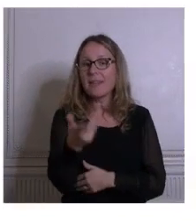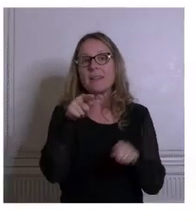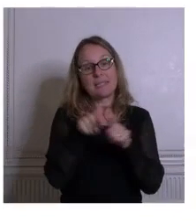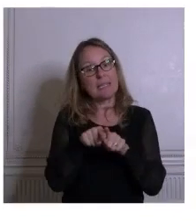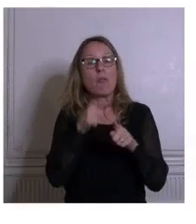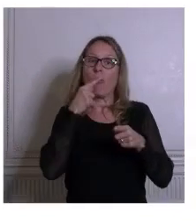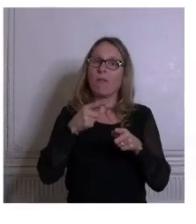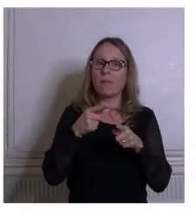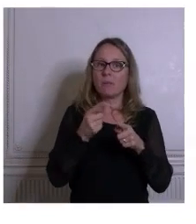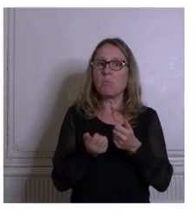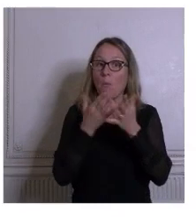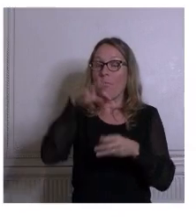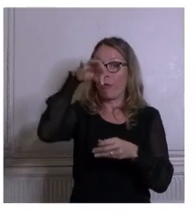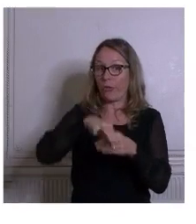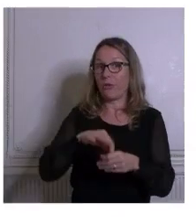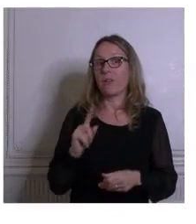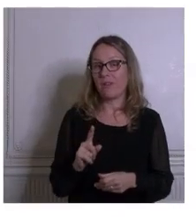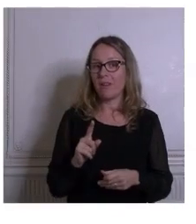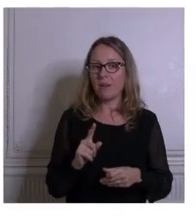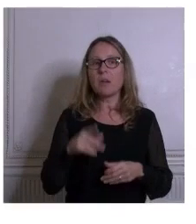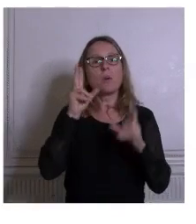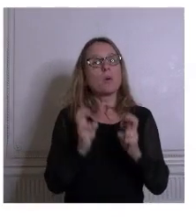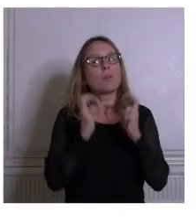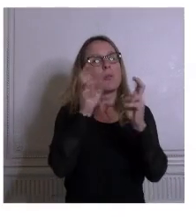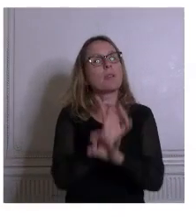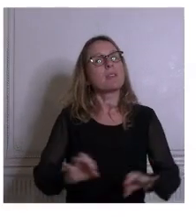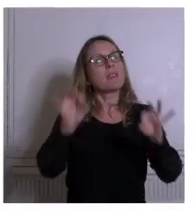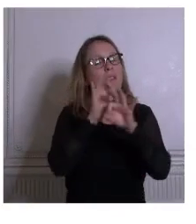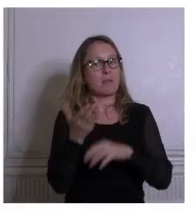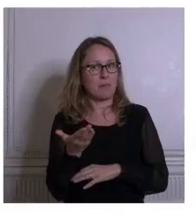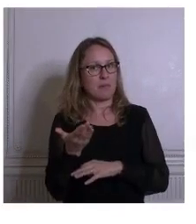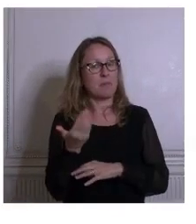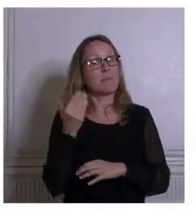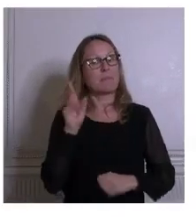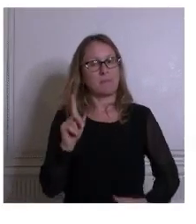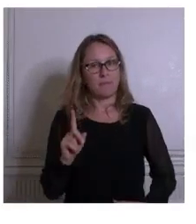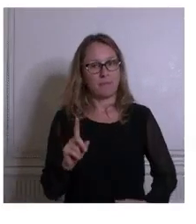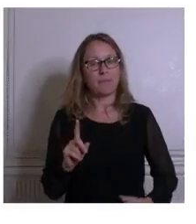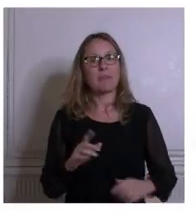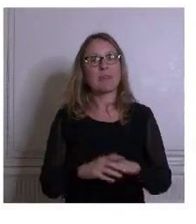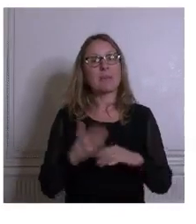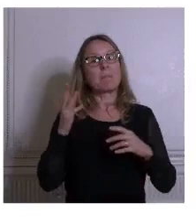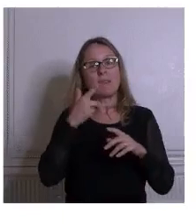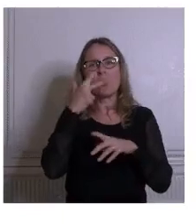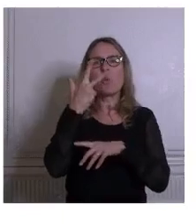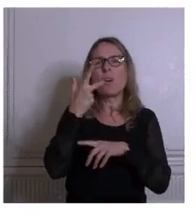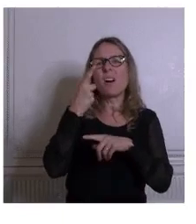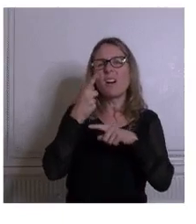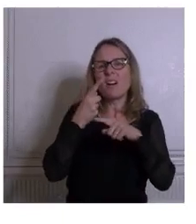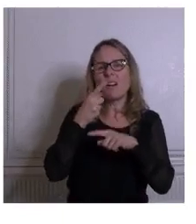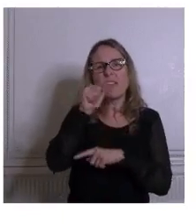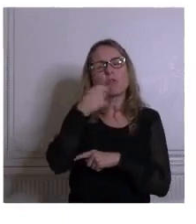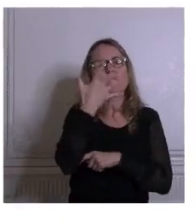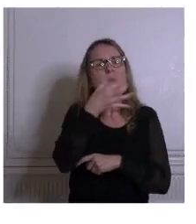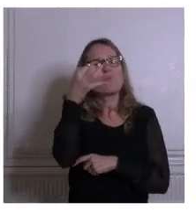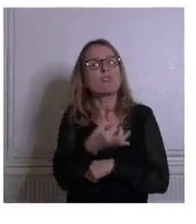le fond, nous estimons qu'il serait incohérent de ne pas voter ce texte à partir du moment où il défend des choses que nous défendons nous-mêmes. Pour la